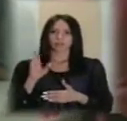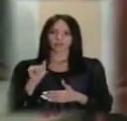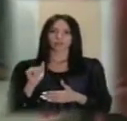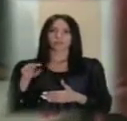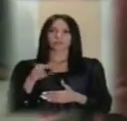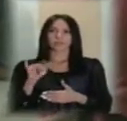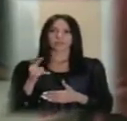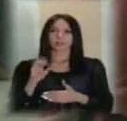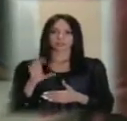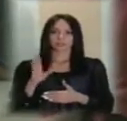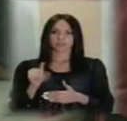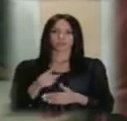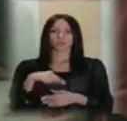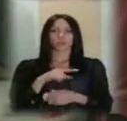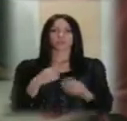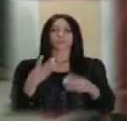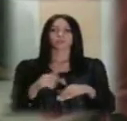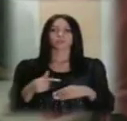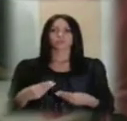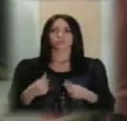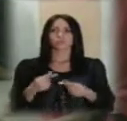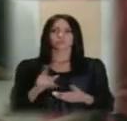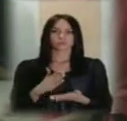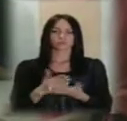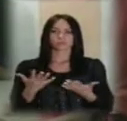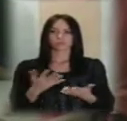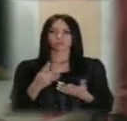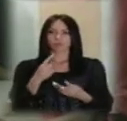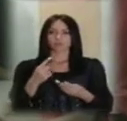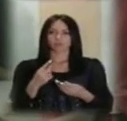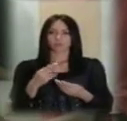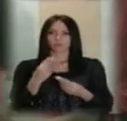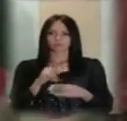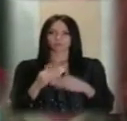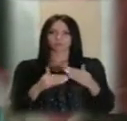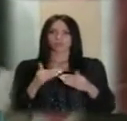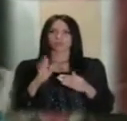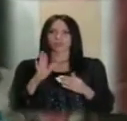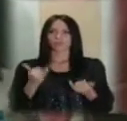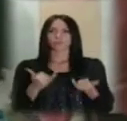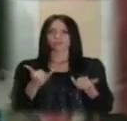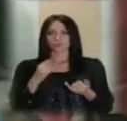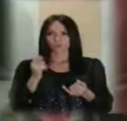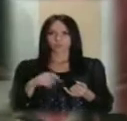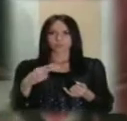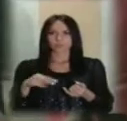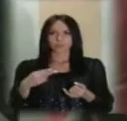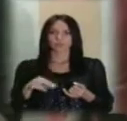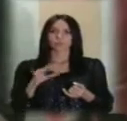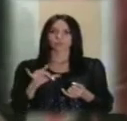що відбувається якесь пожвавлення у літературному процесі сучасної української літератури і на